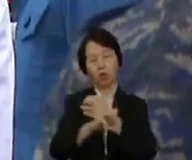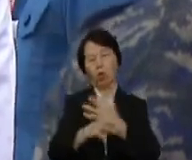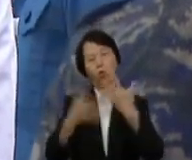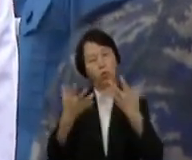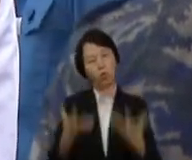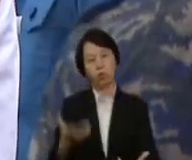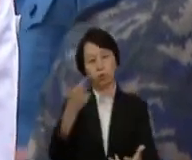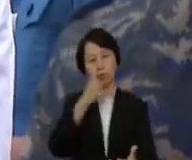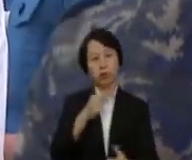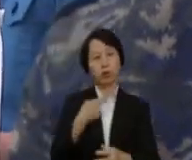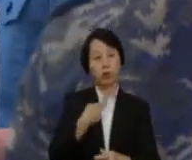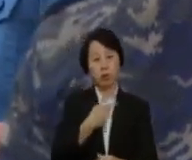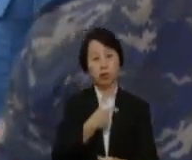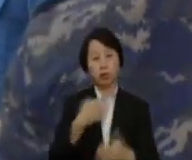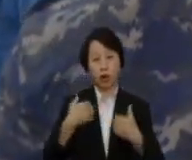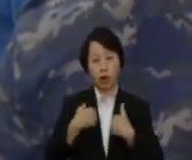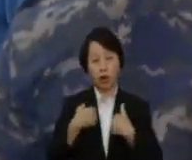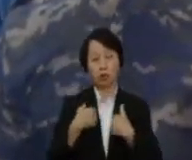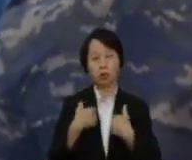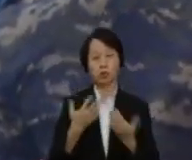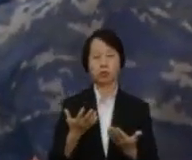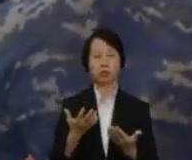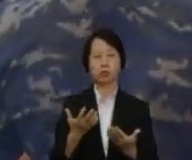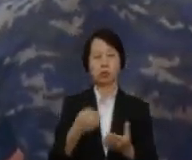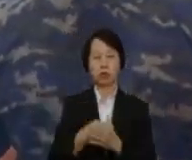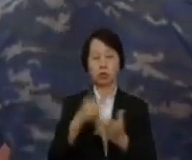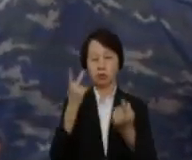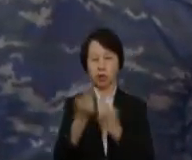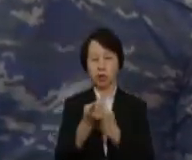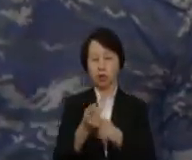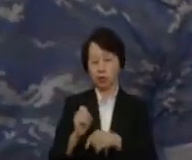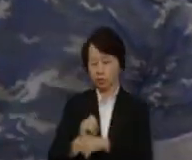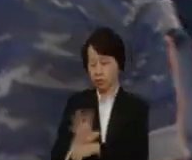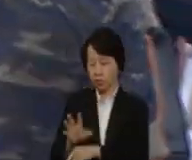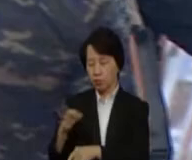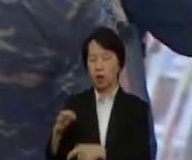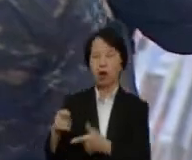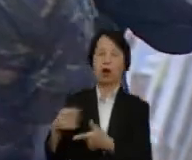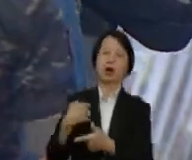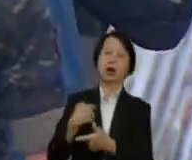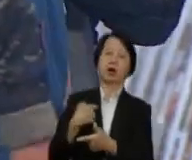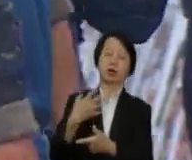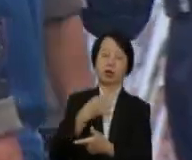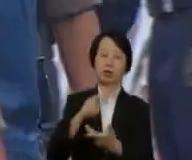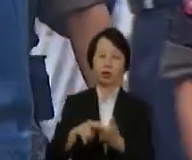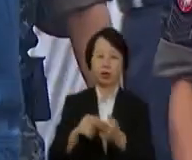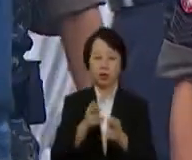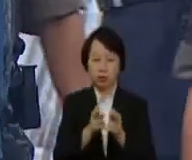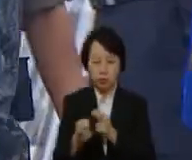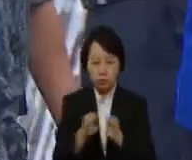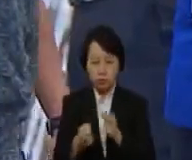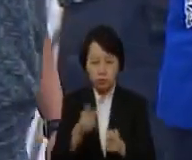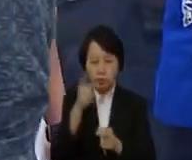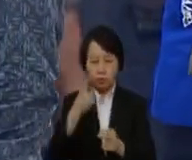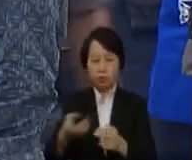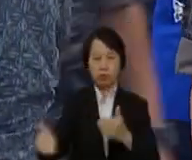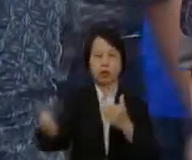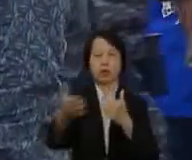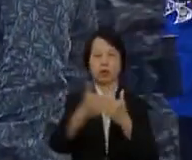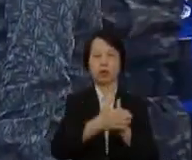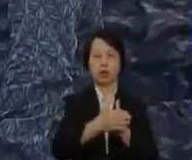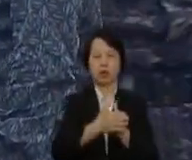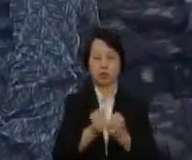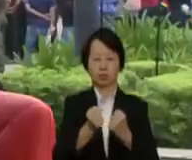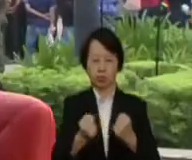besar kerana kita bukan sahaja berada dalam keadaan pandemik COVID-19, malah juga usaha untuk